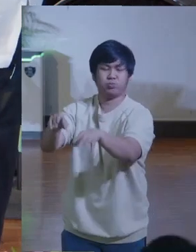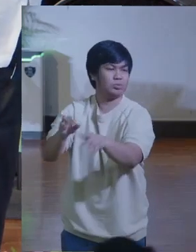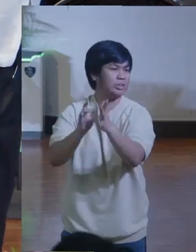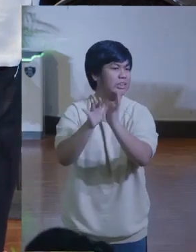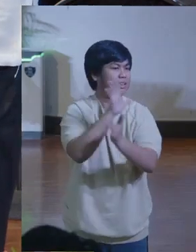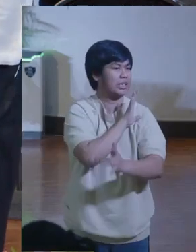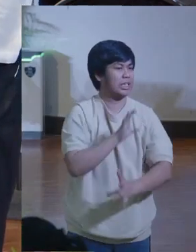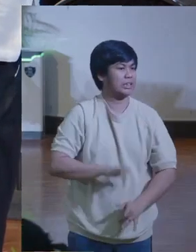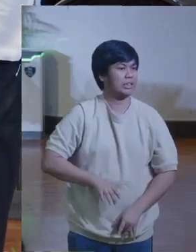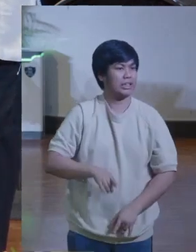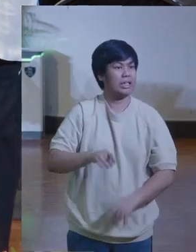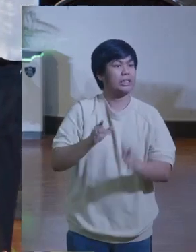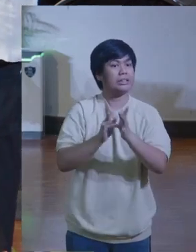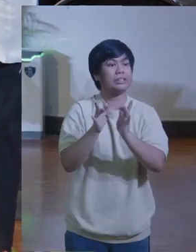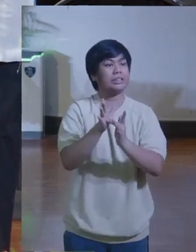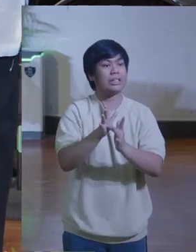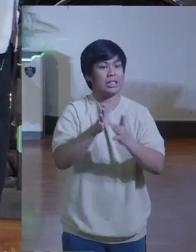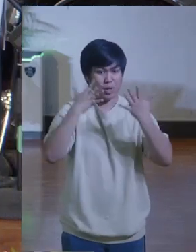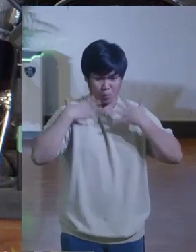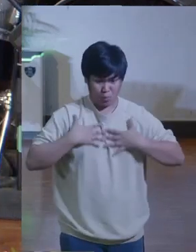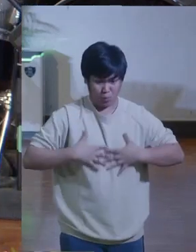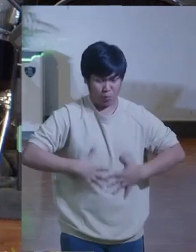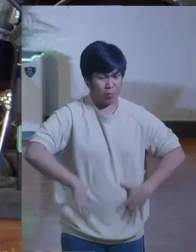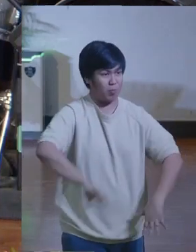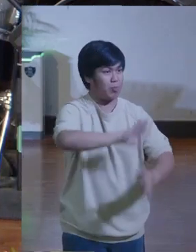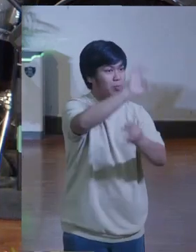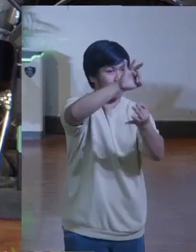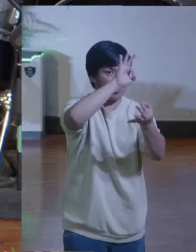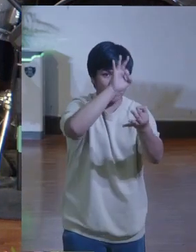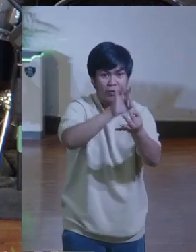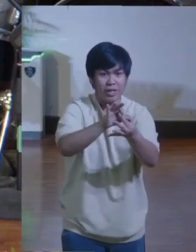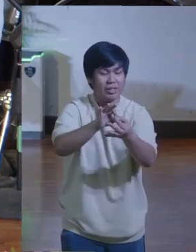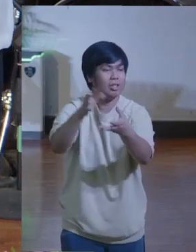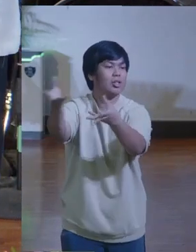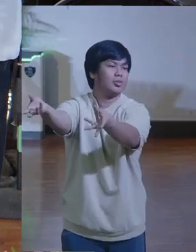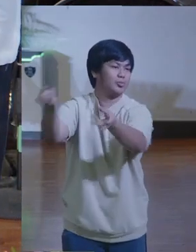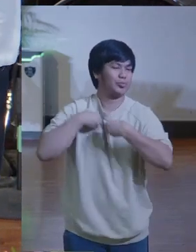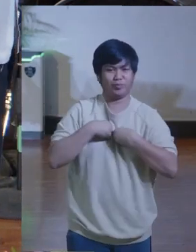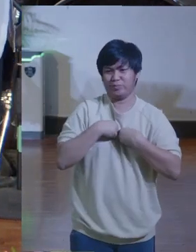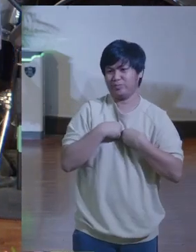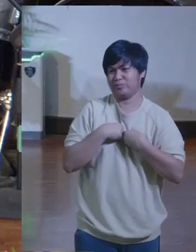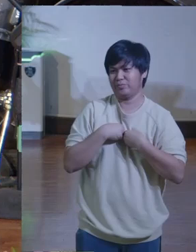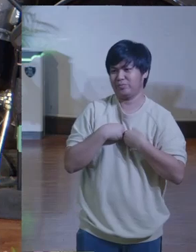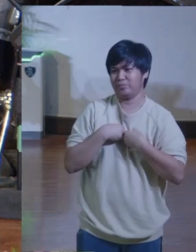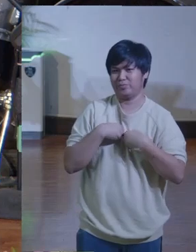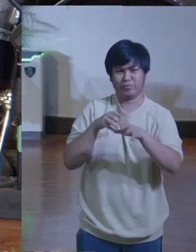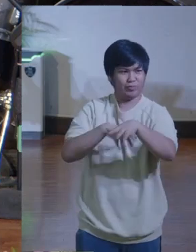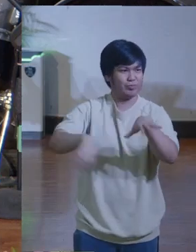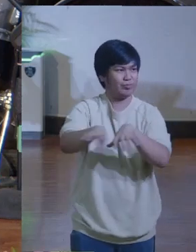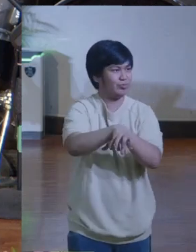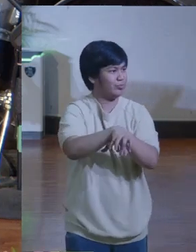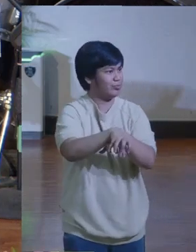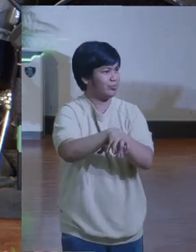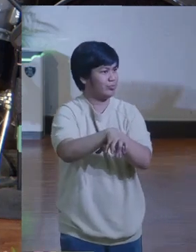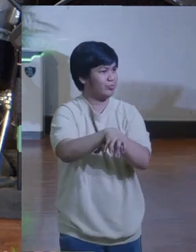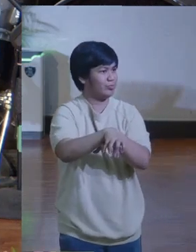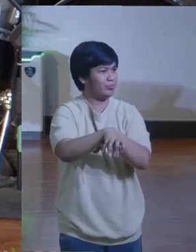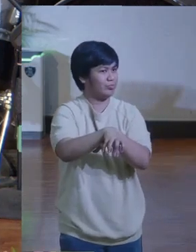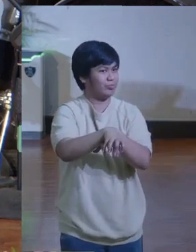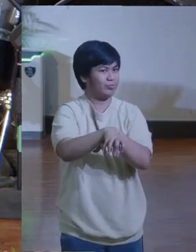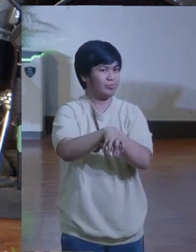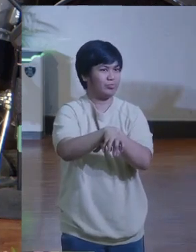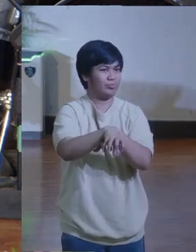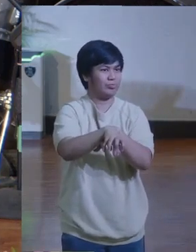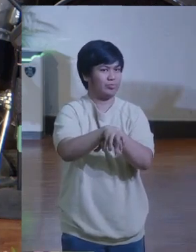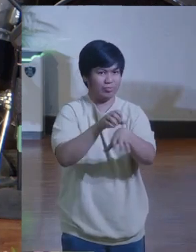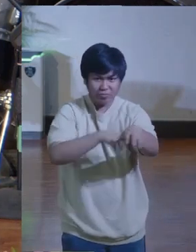Kanya. Ang kanyang marilag at malinis na robes